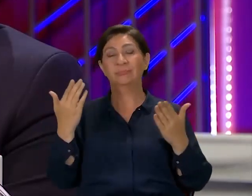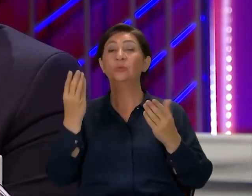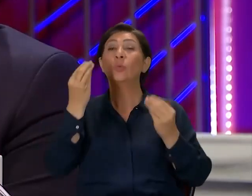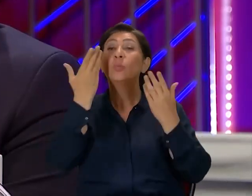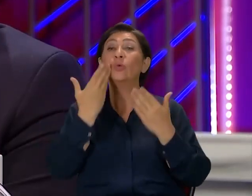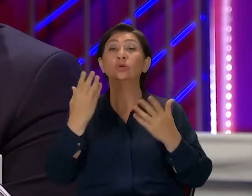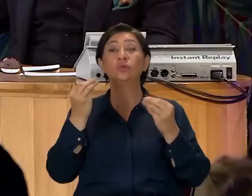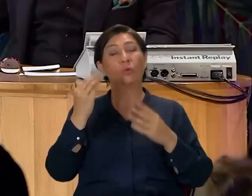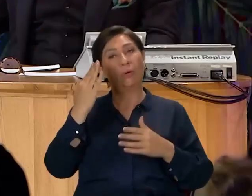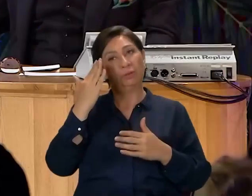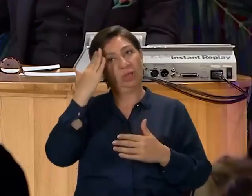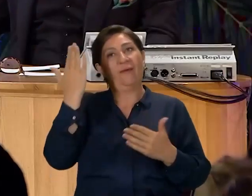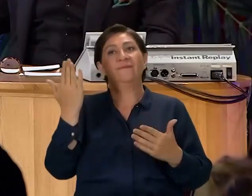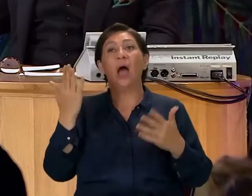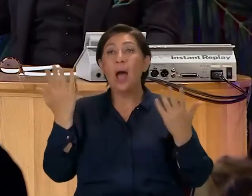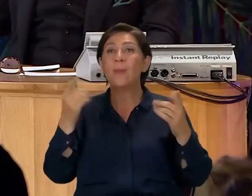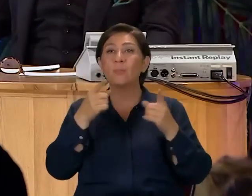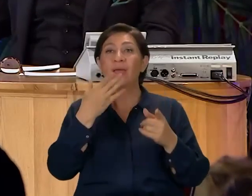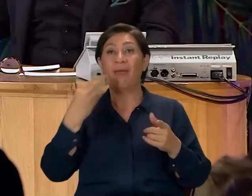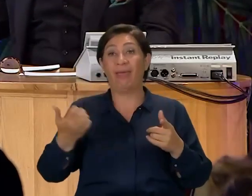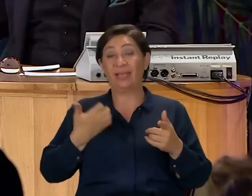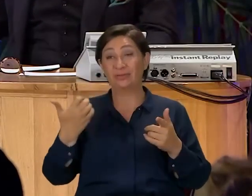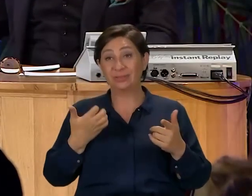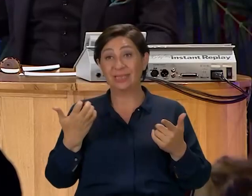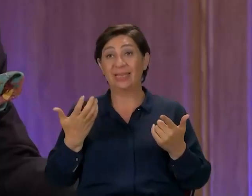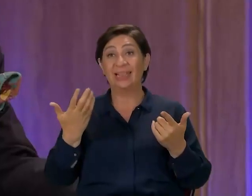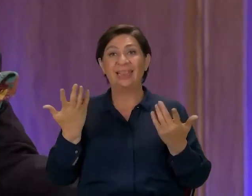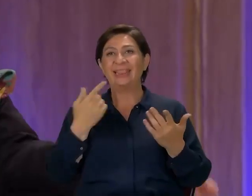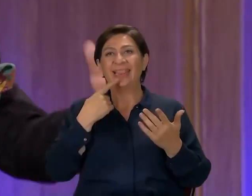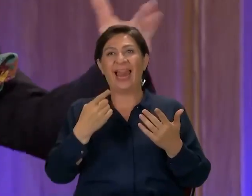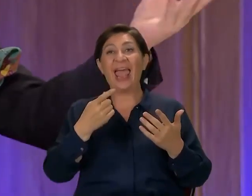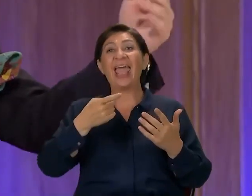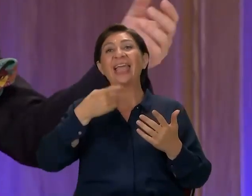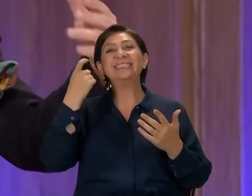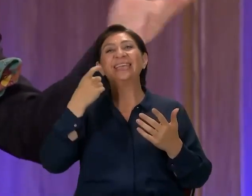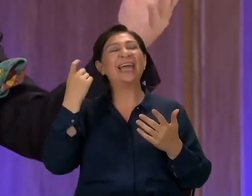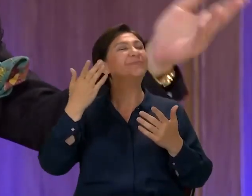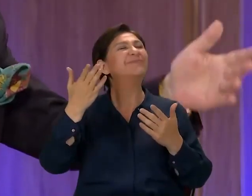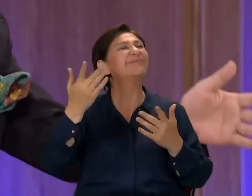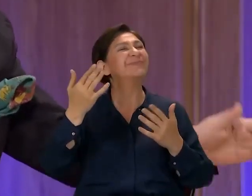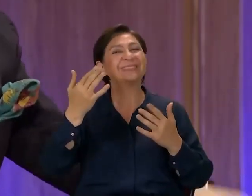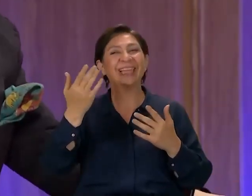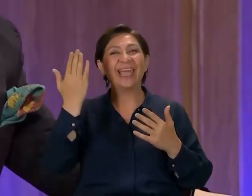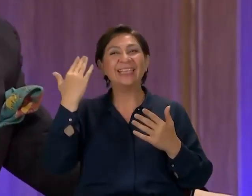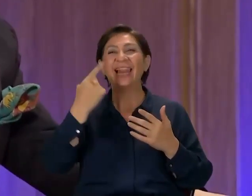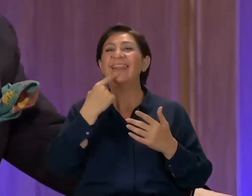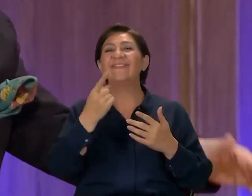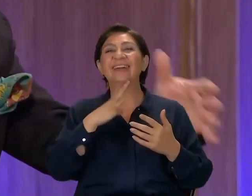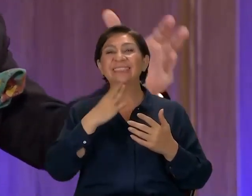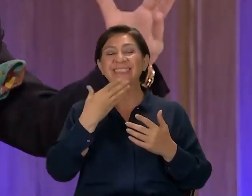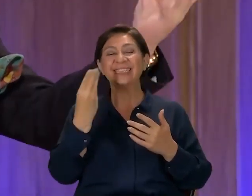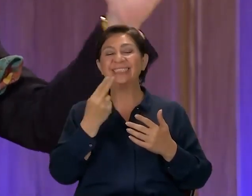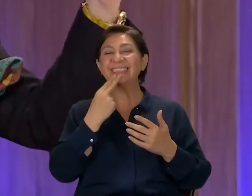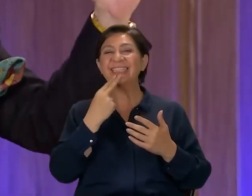zevk, büyük onur bizim için. Ama bu kadar yakışıklı ne derler ona? Eskiler tabii şey der, böyle eskiden gelen bir laf vardır.